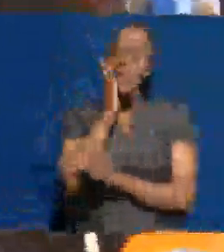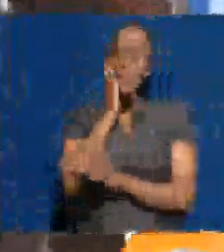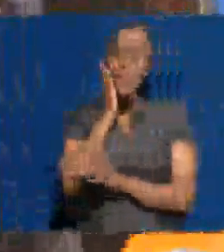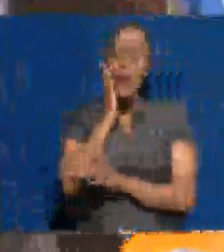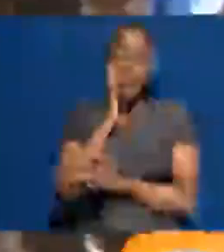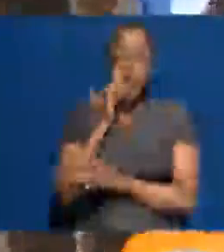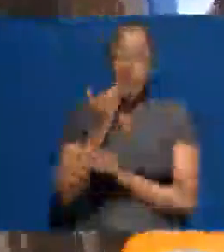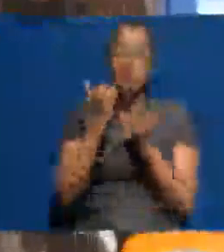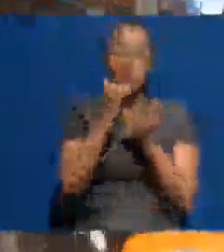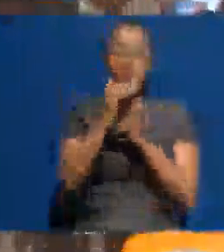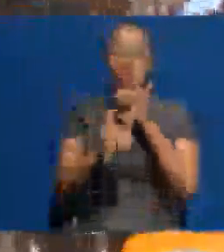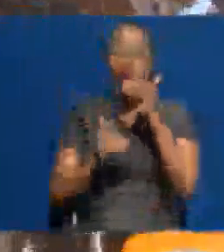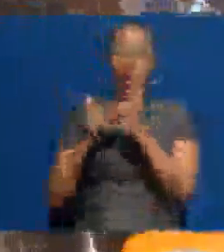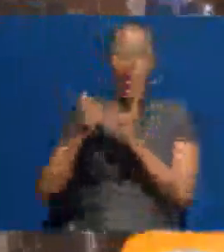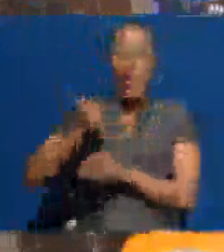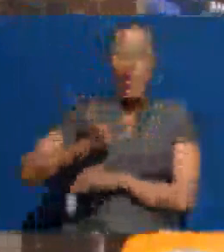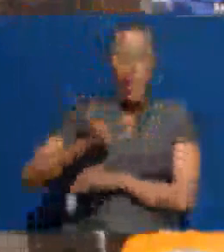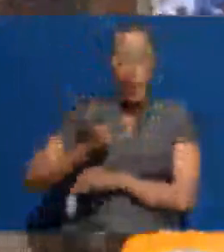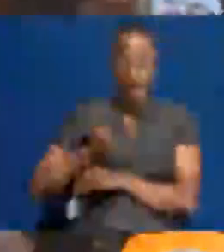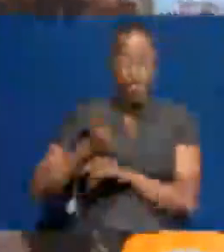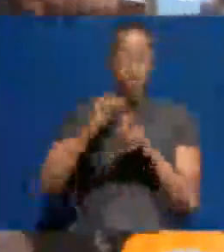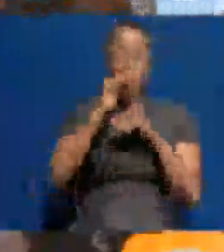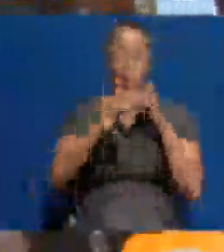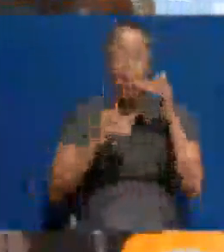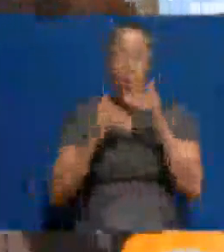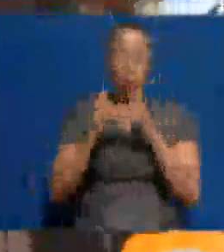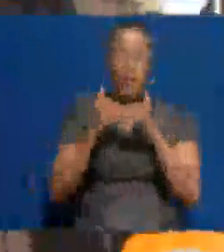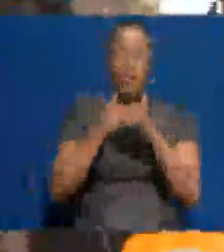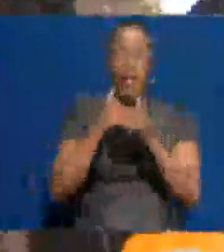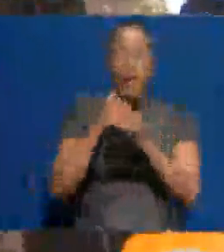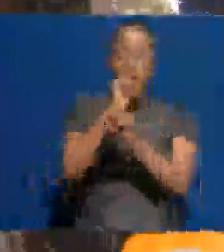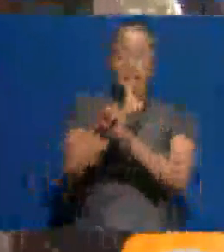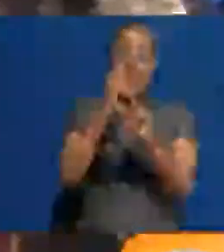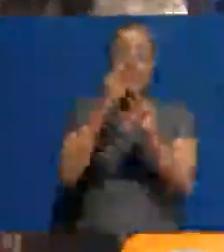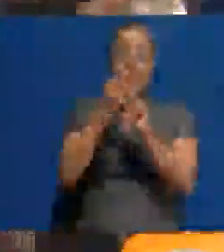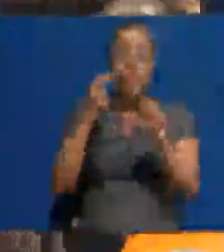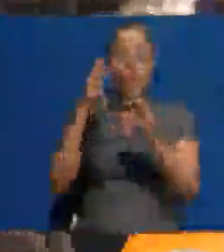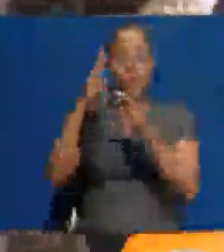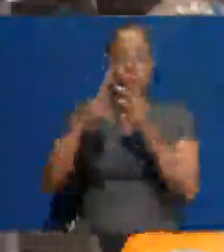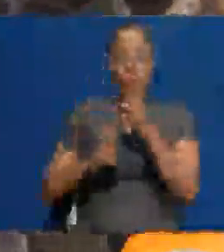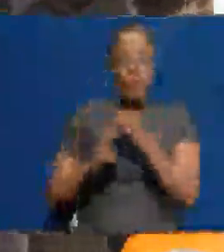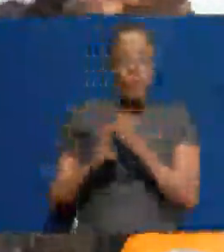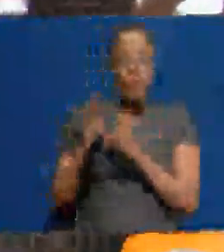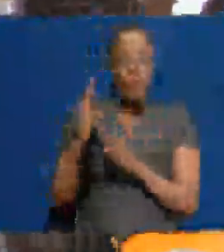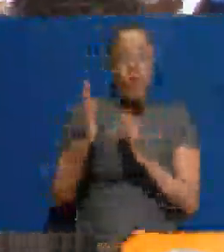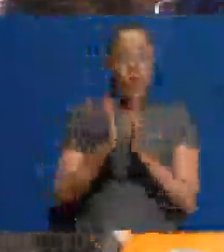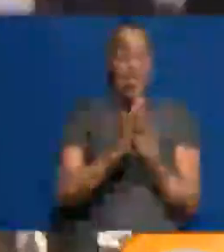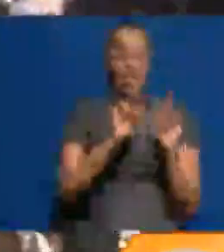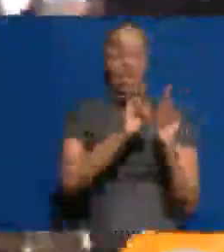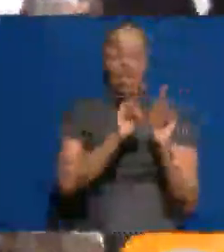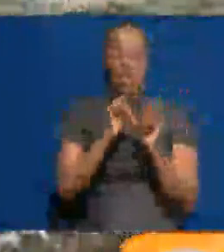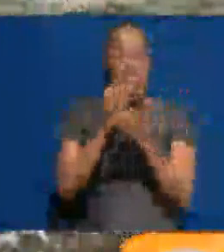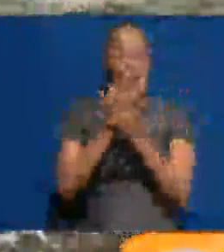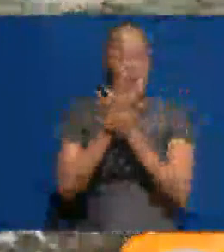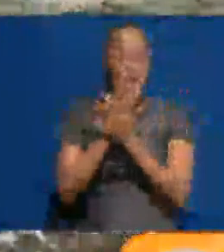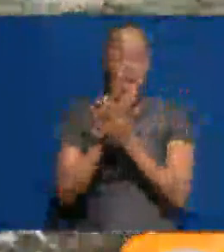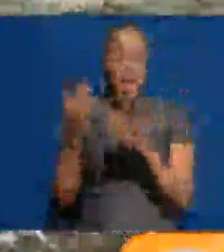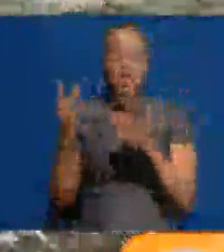ya wasichana wote, wawe wameokolewa kutokana na ukeketaji na dhulma